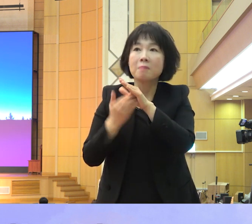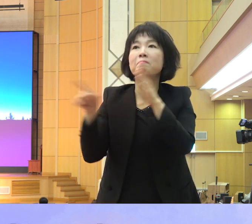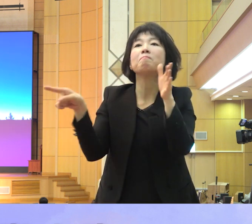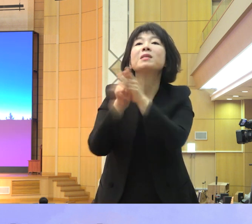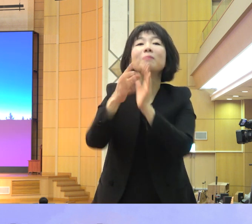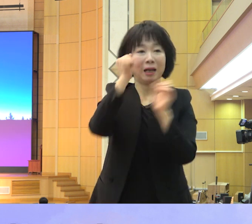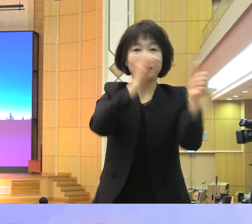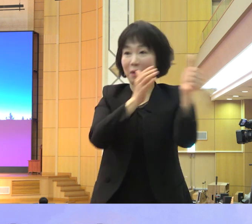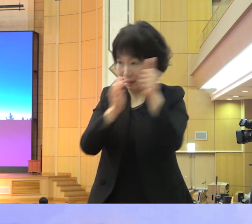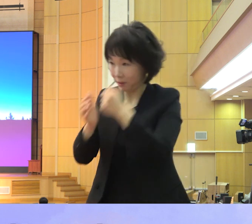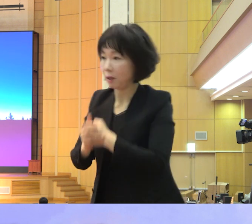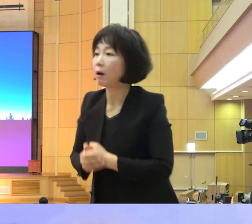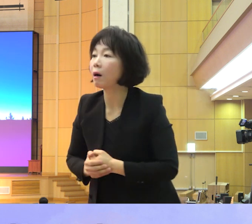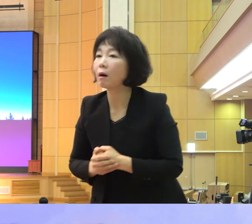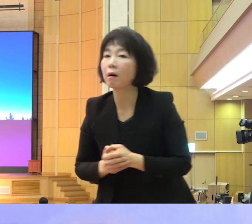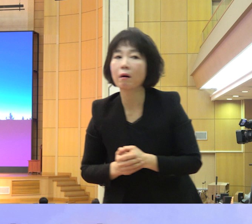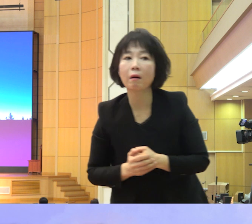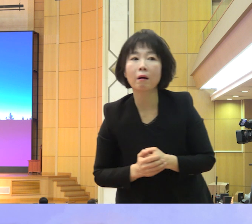바랍니다.